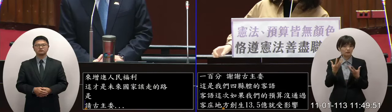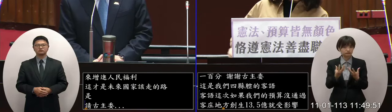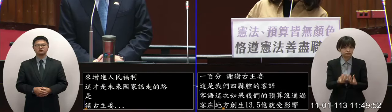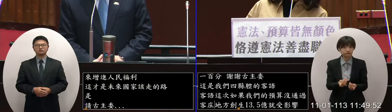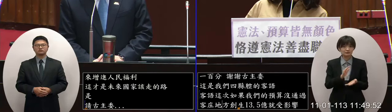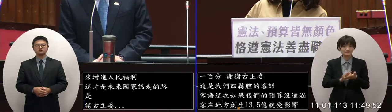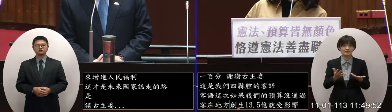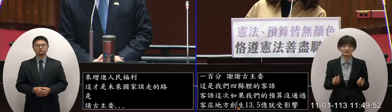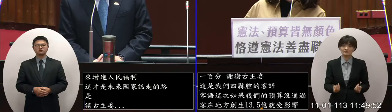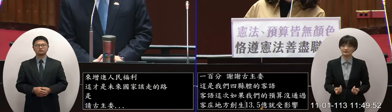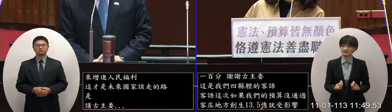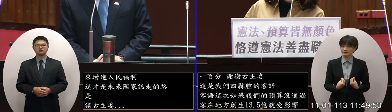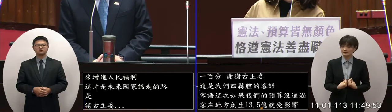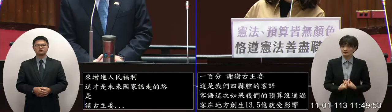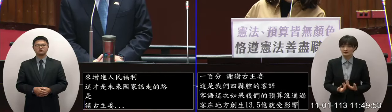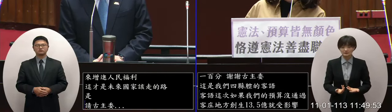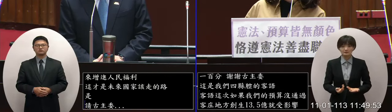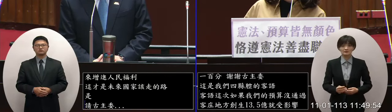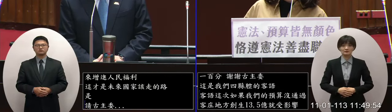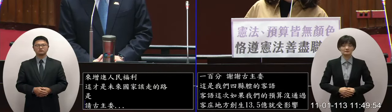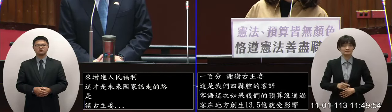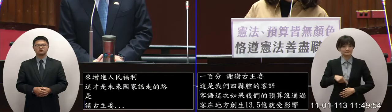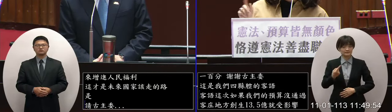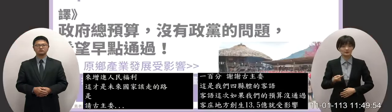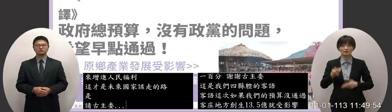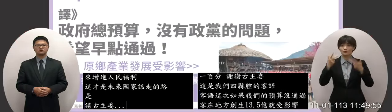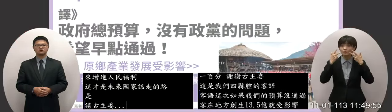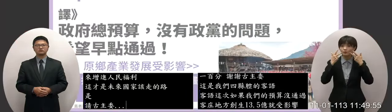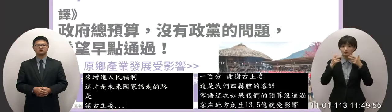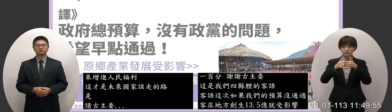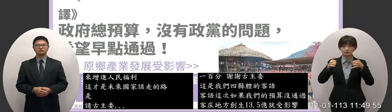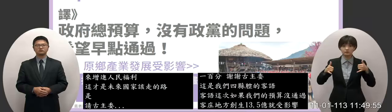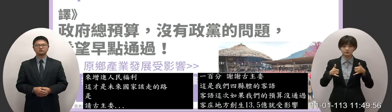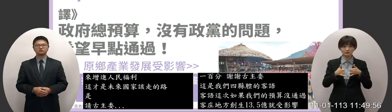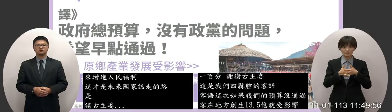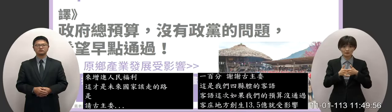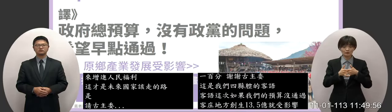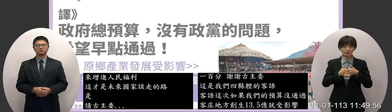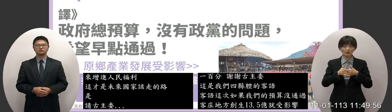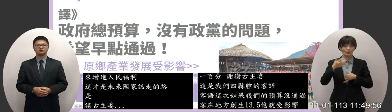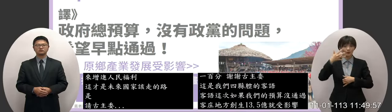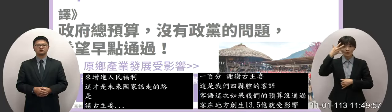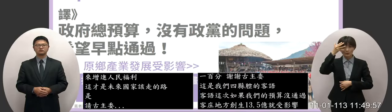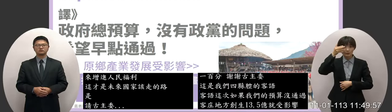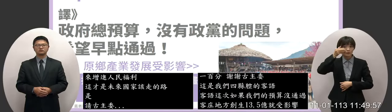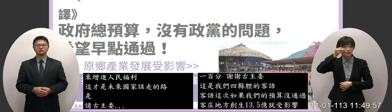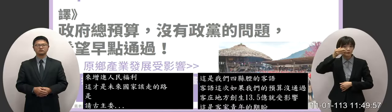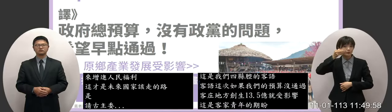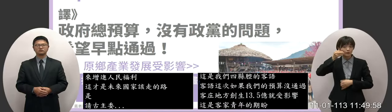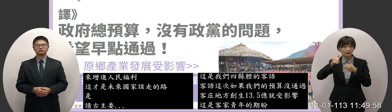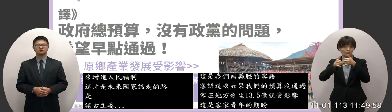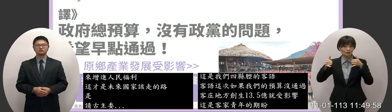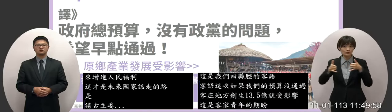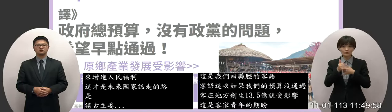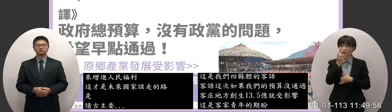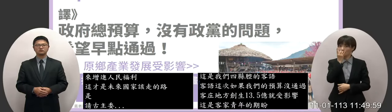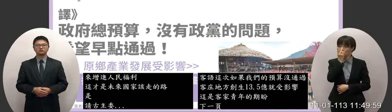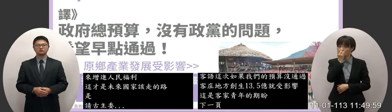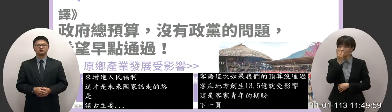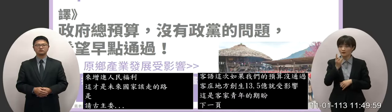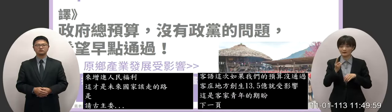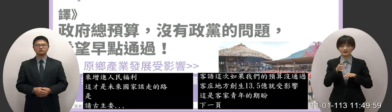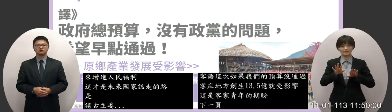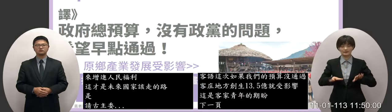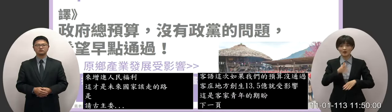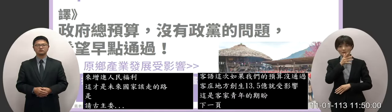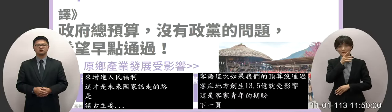页，我要用原住民族的语言，而且非常少见的邹族语，来表达原民朋友的心声。